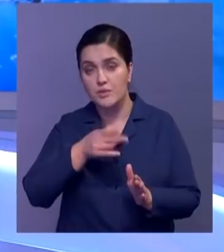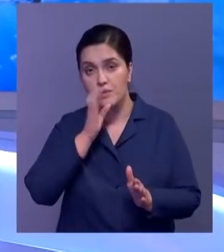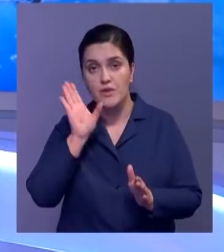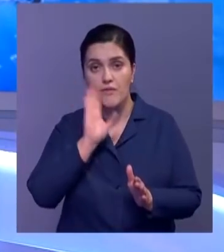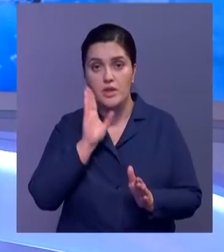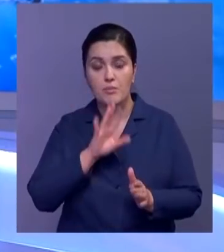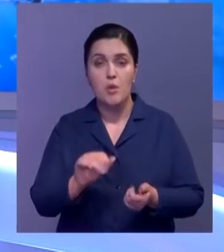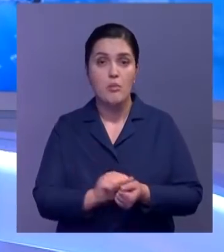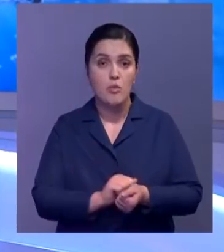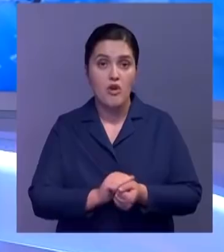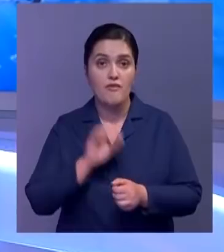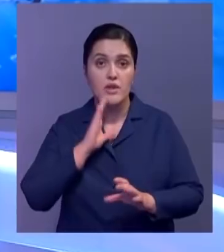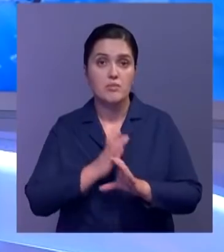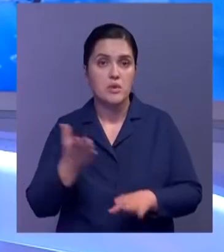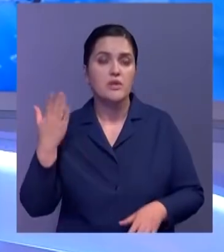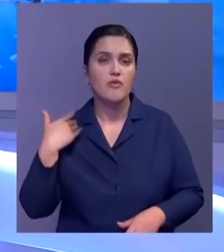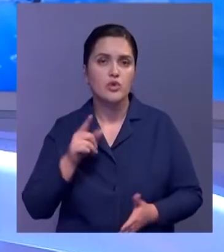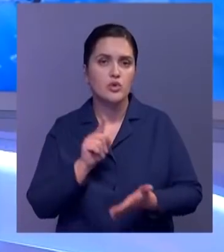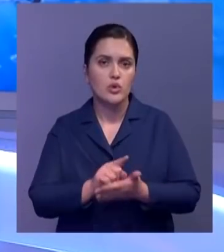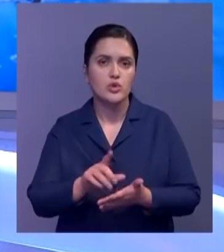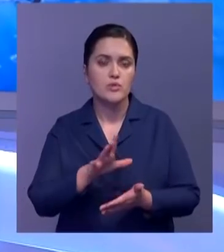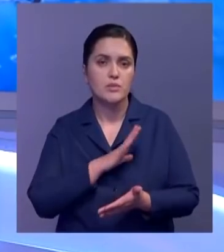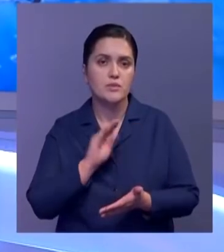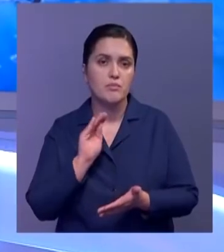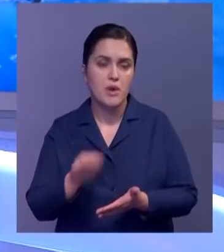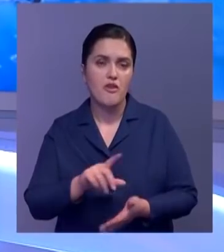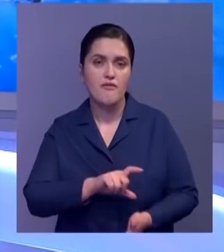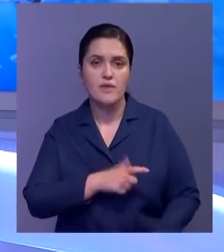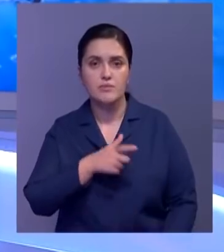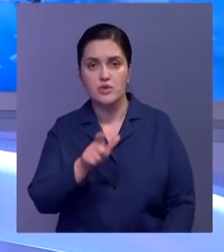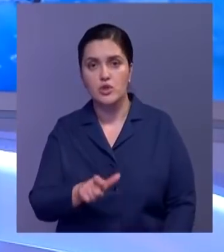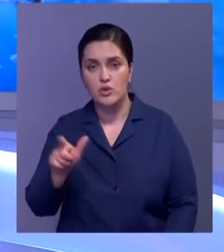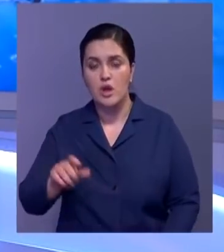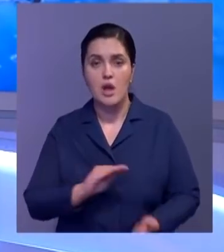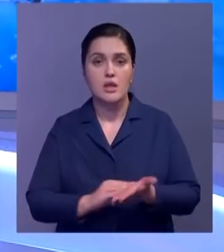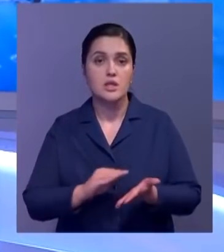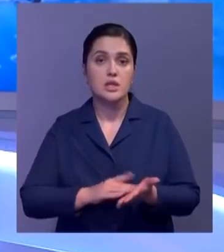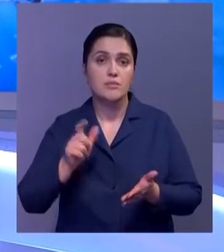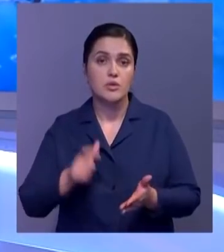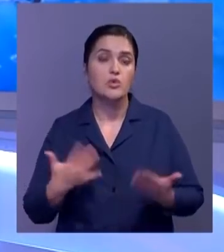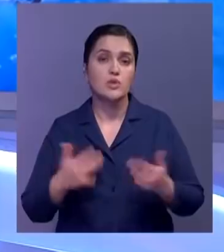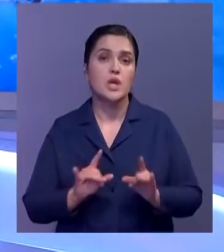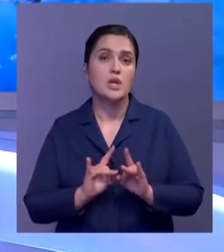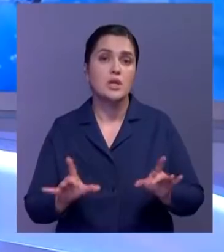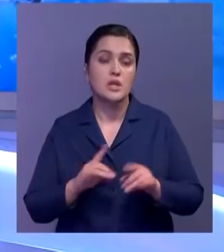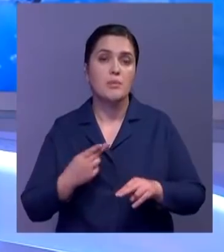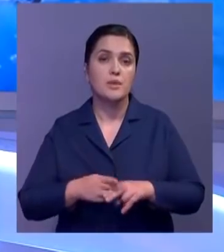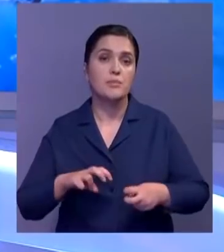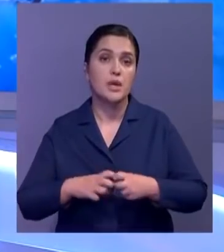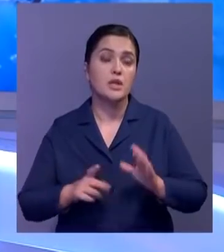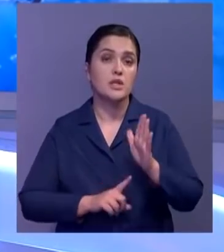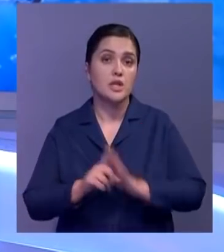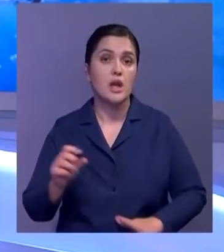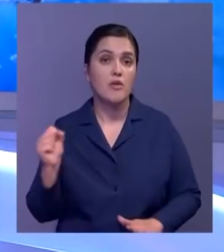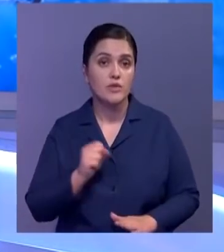воды. Хотя по бумагам водопровод давно должен был быть проложен, возмущены люди. Наши корреспонденты уже рассказывали об этой